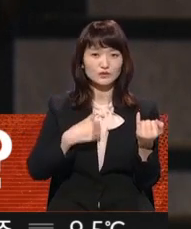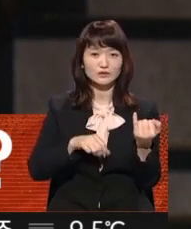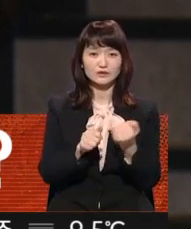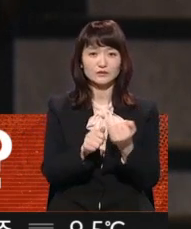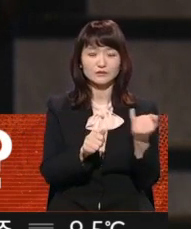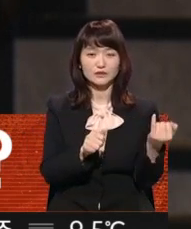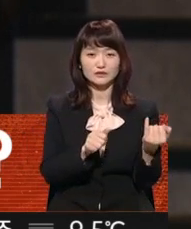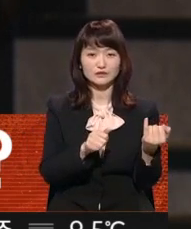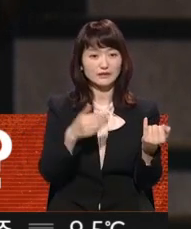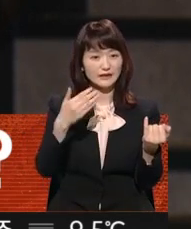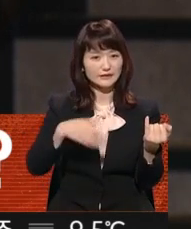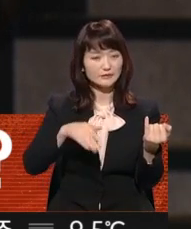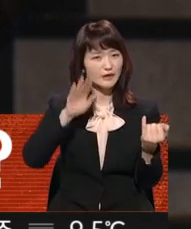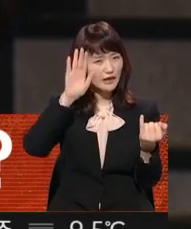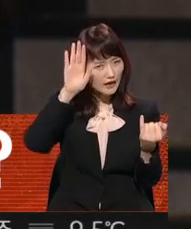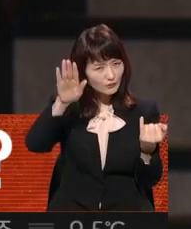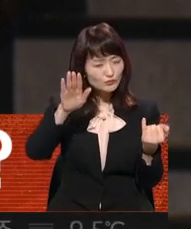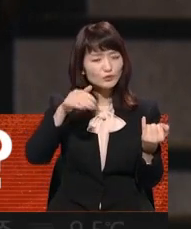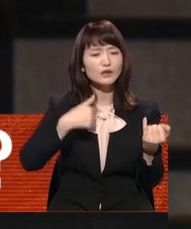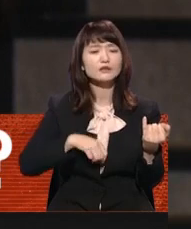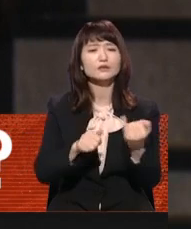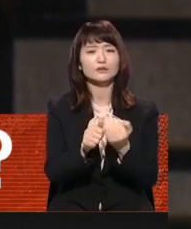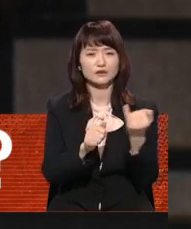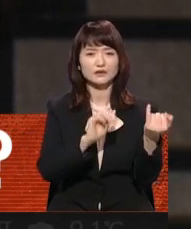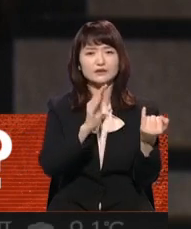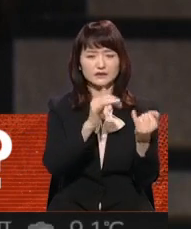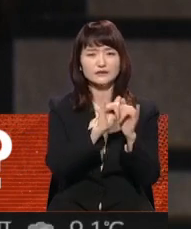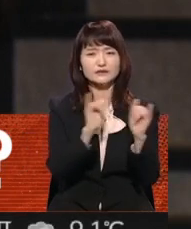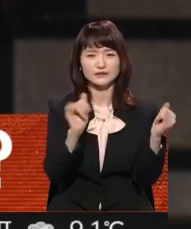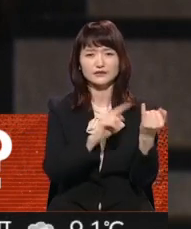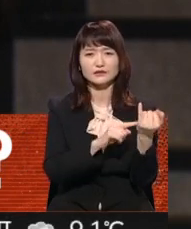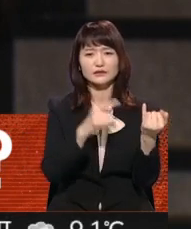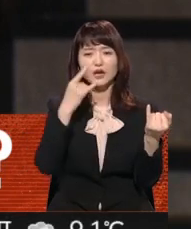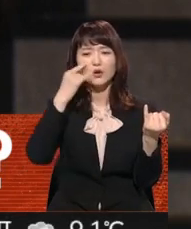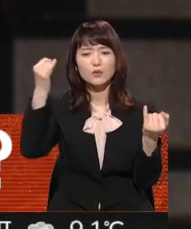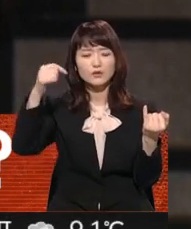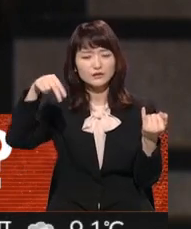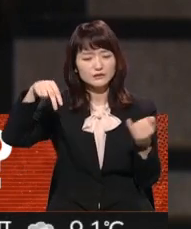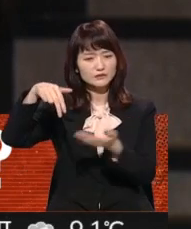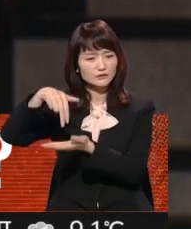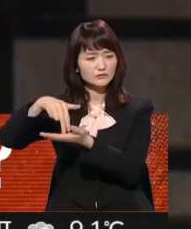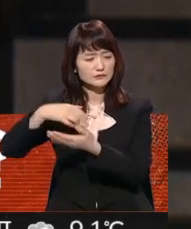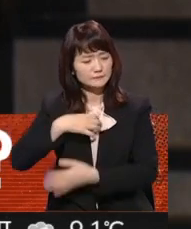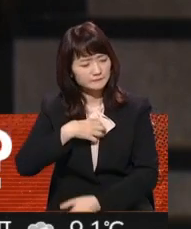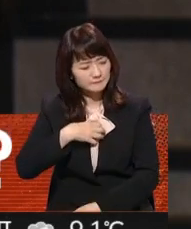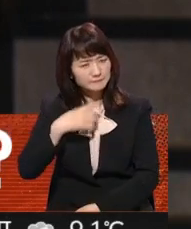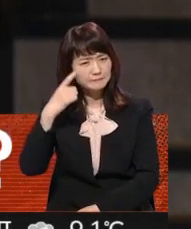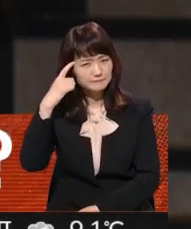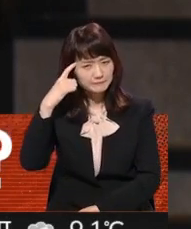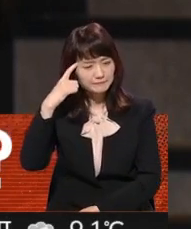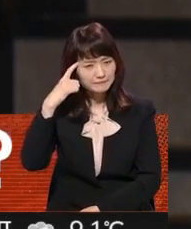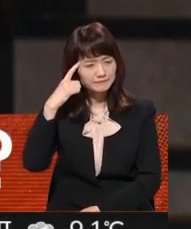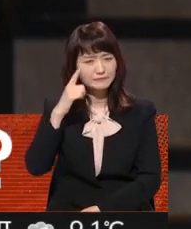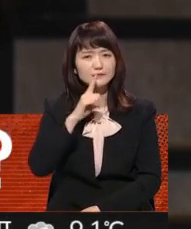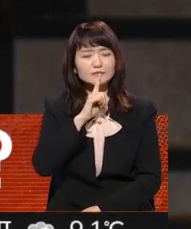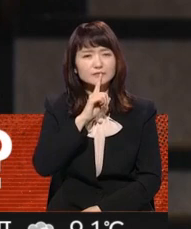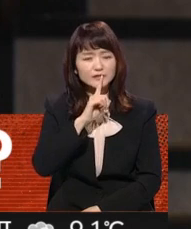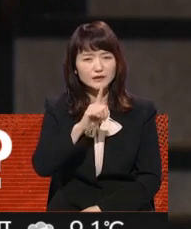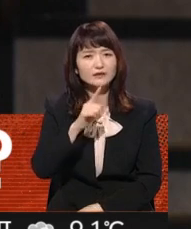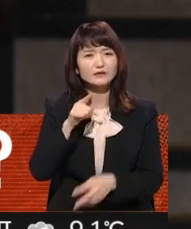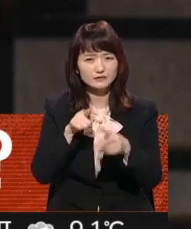하지만 며느리가 될 사람이기 때문에 저 어머니 입장에서는 좀 걱정하는 그런 그 개념으로 접근을 해야지